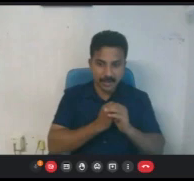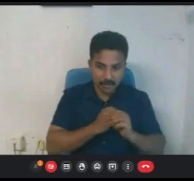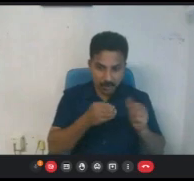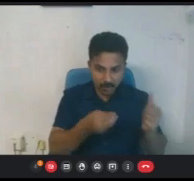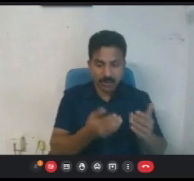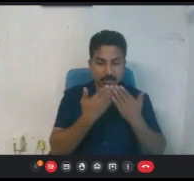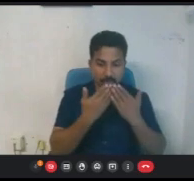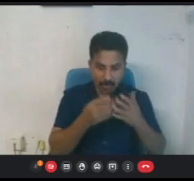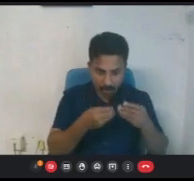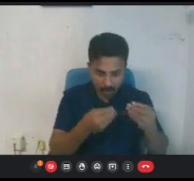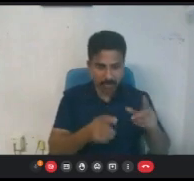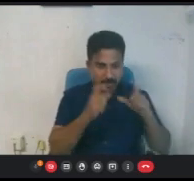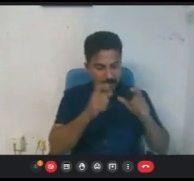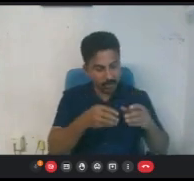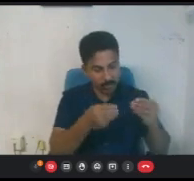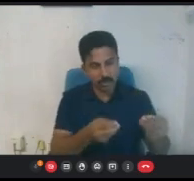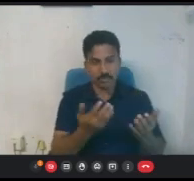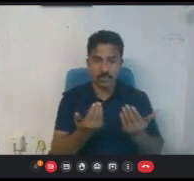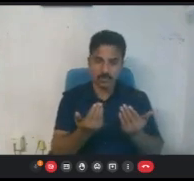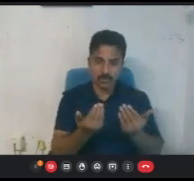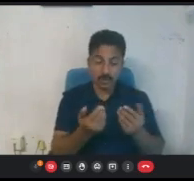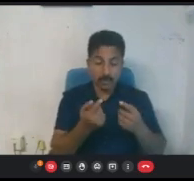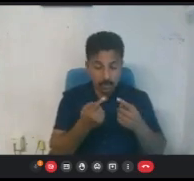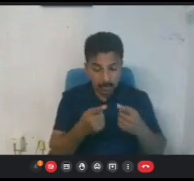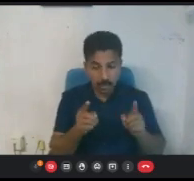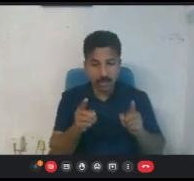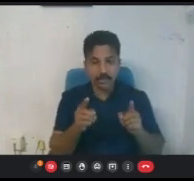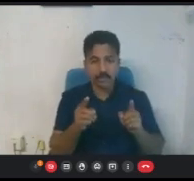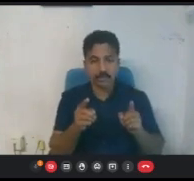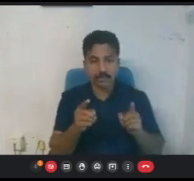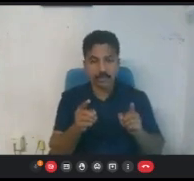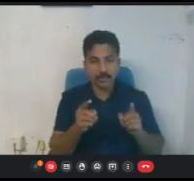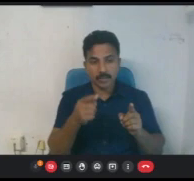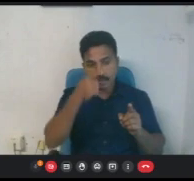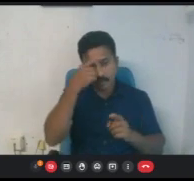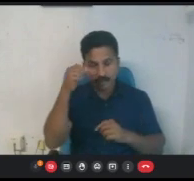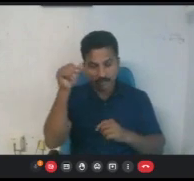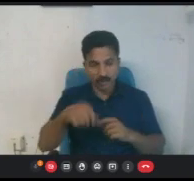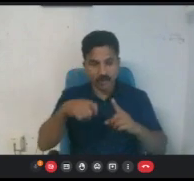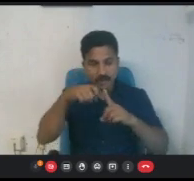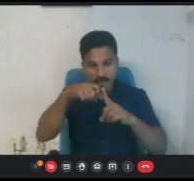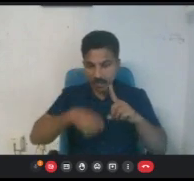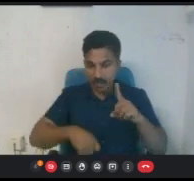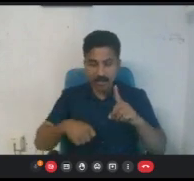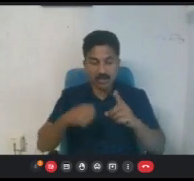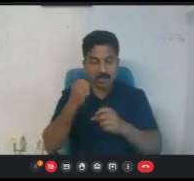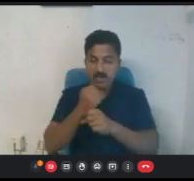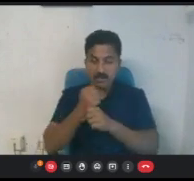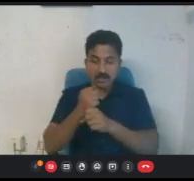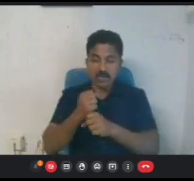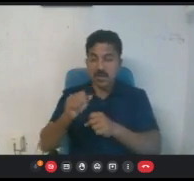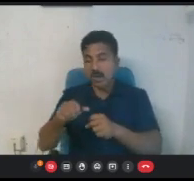പഠിപ്പിക്കാനും അവരെ സംരക്ഷിക്കാനും ഒക്കെ കഴിയുള്ളൂ. പക്ഷേ നിർഭാഗ്യവശാൽ നമ്മുടെ സംസ്ഥാനത്തിന്റെ ഭാഗത്തുനിന്നോ മറ്റ്